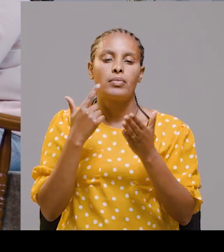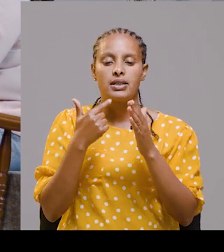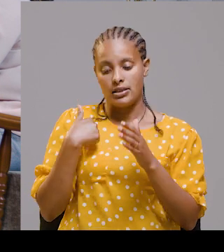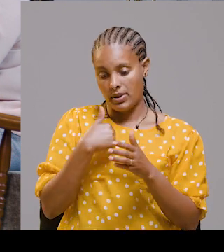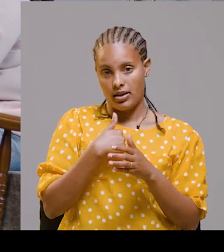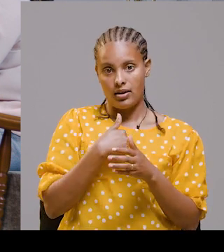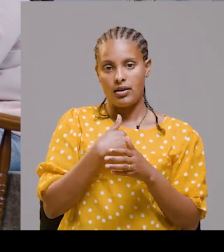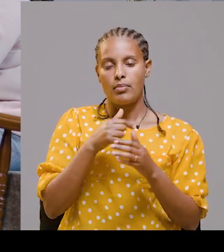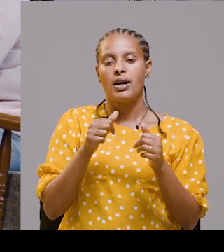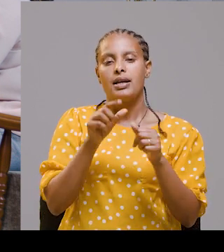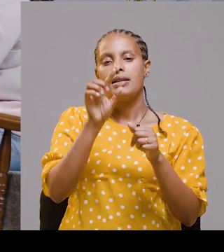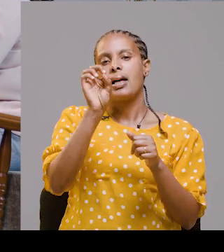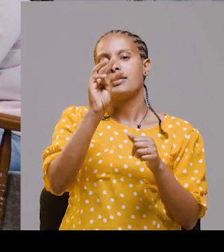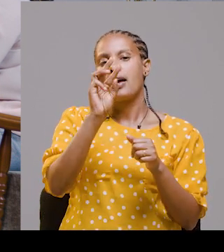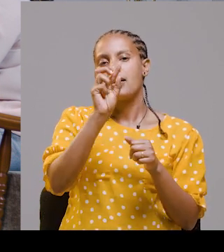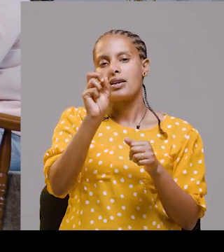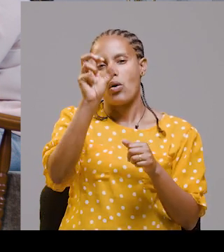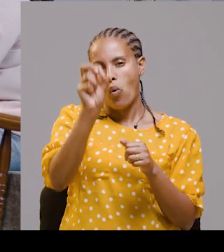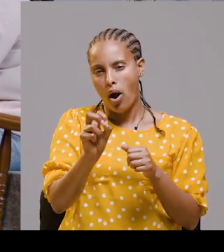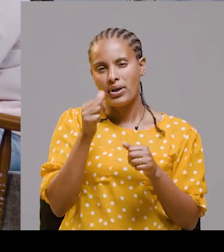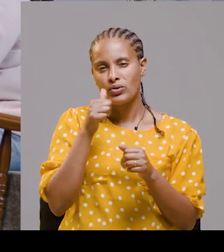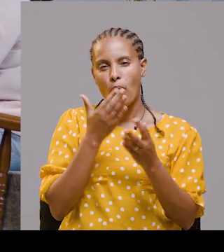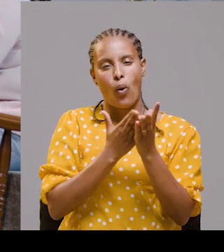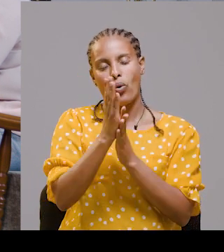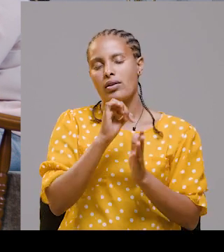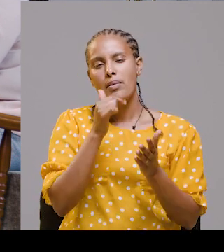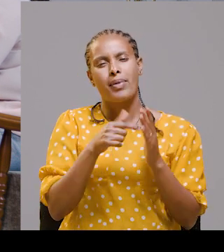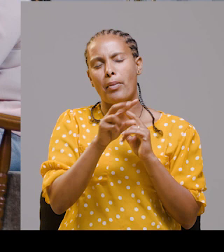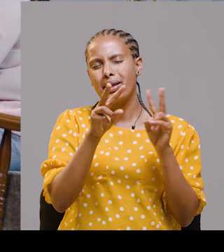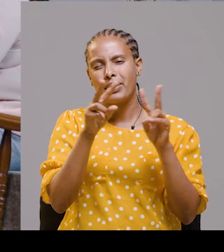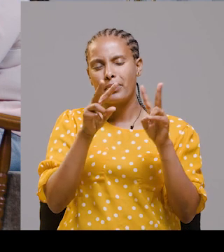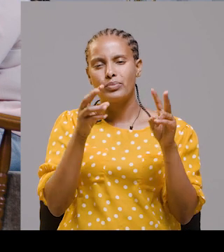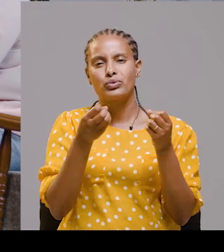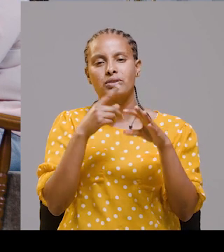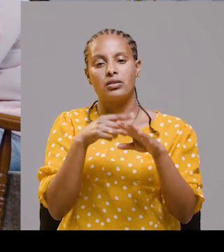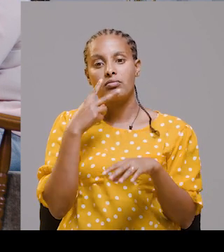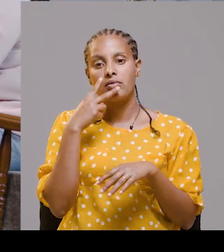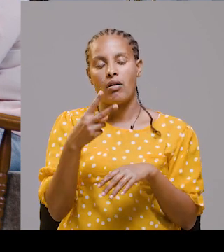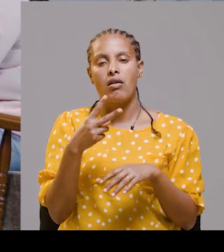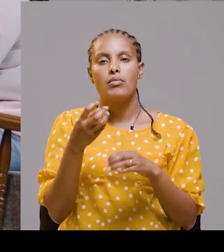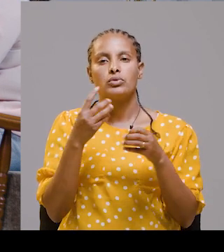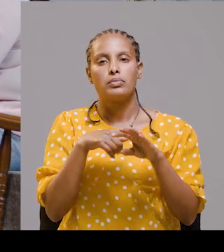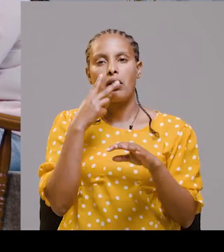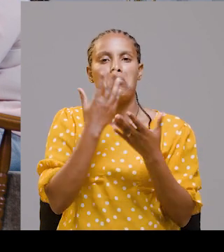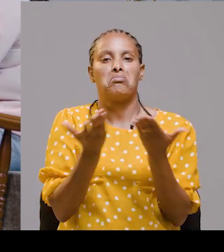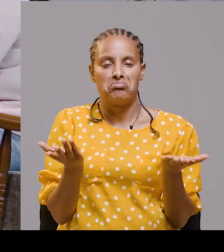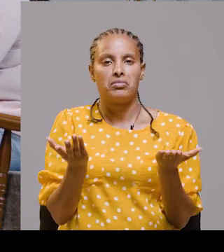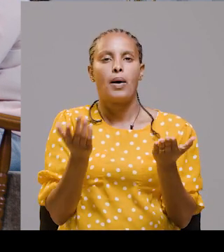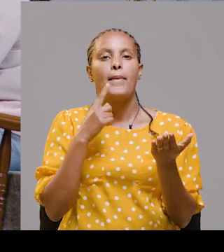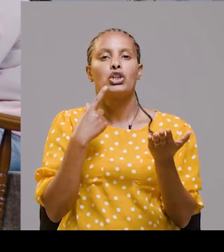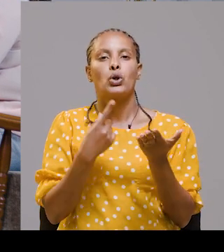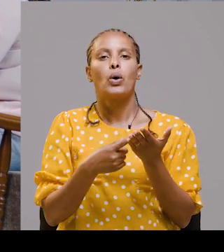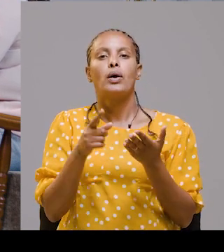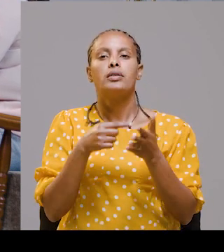በዚህ በተጠቂዋ በኩል አይደለም። እና እንደዚህ አይነት መረጃዎች ሲጠየቁ በጣም ብዙ ጊዜ ይስተዋላል። ብዙ ጊዜ የምናየው ነው